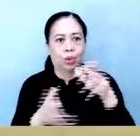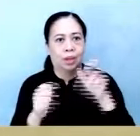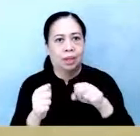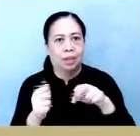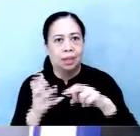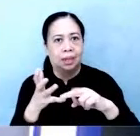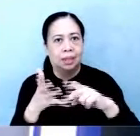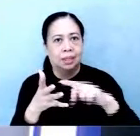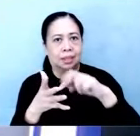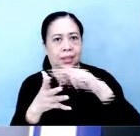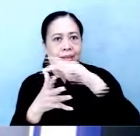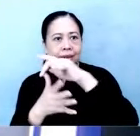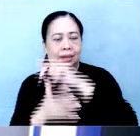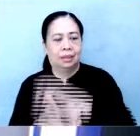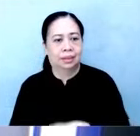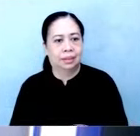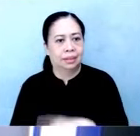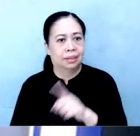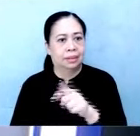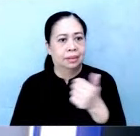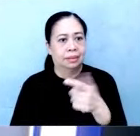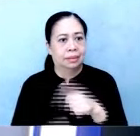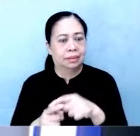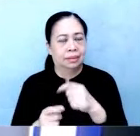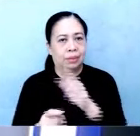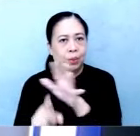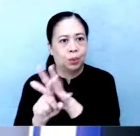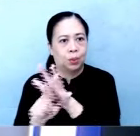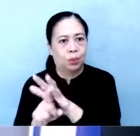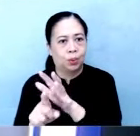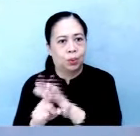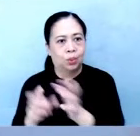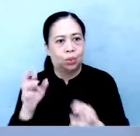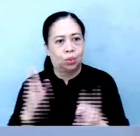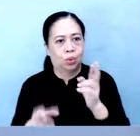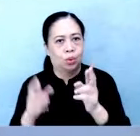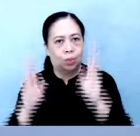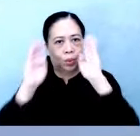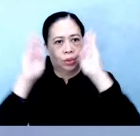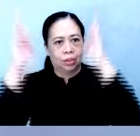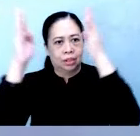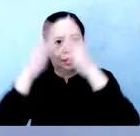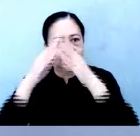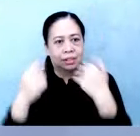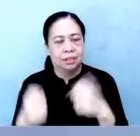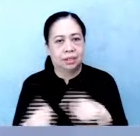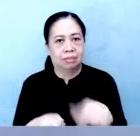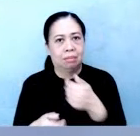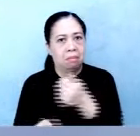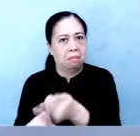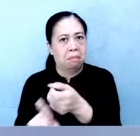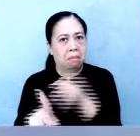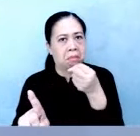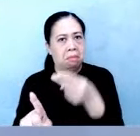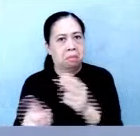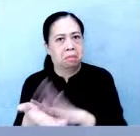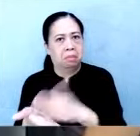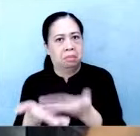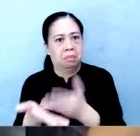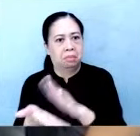hagdan. Isa naman sa mga pinagkaguluhan ang robot chef na ito. Ito na ang bahalang magluto ng crepe para sa